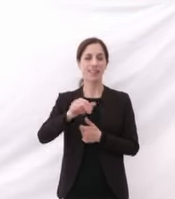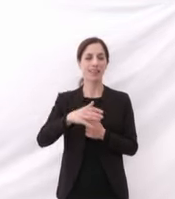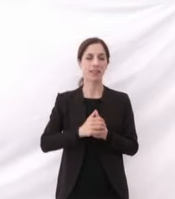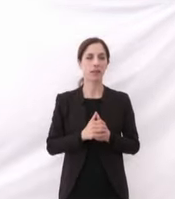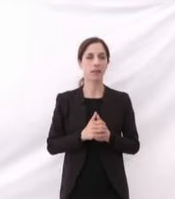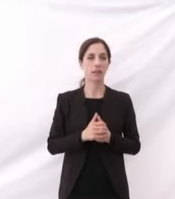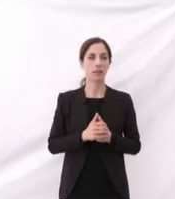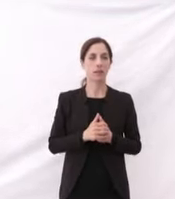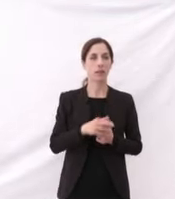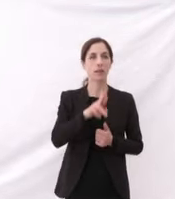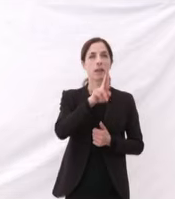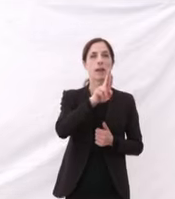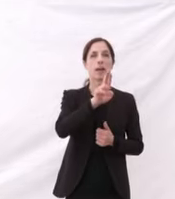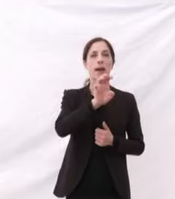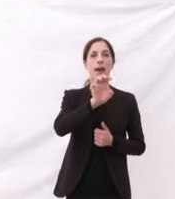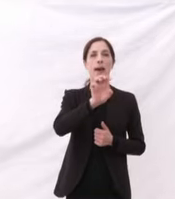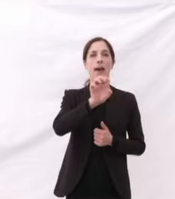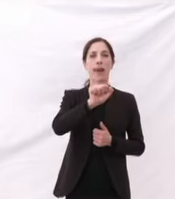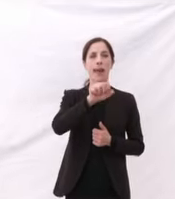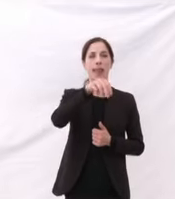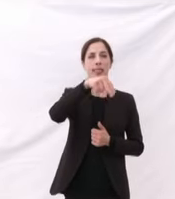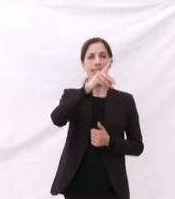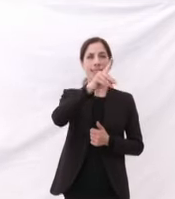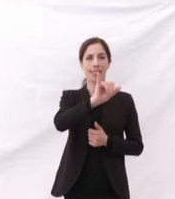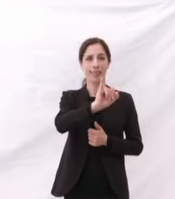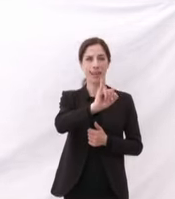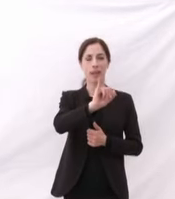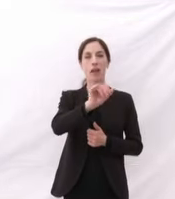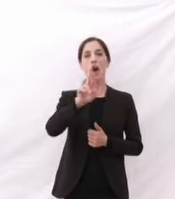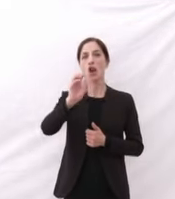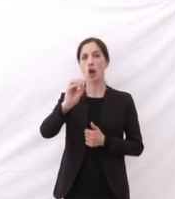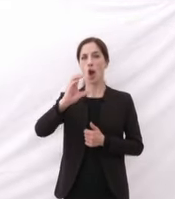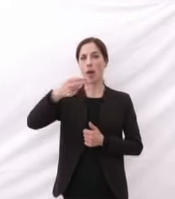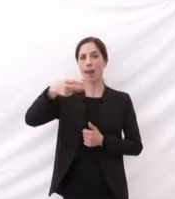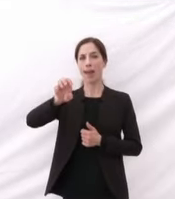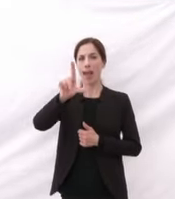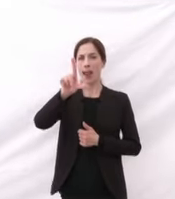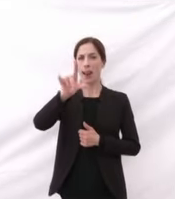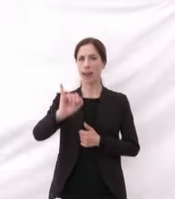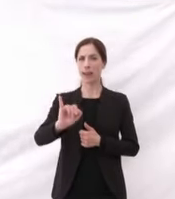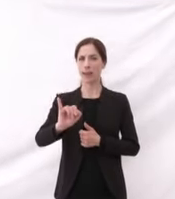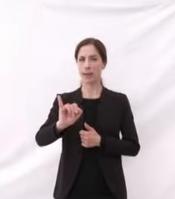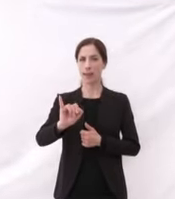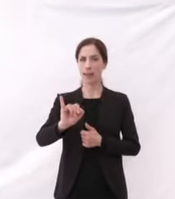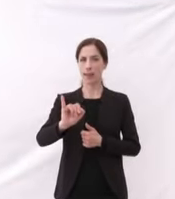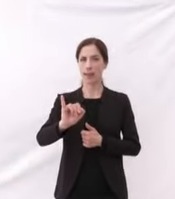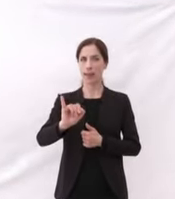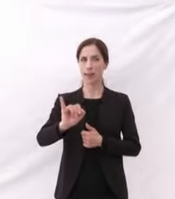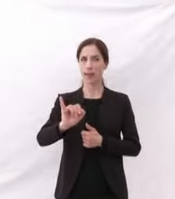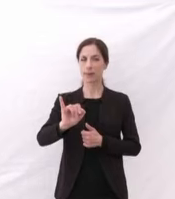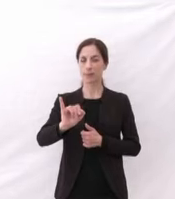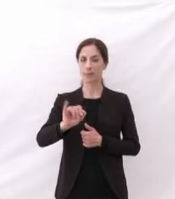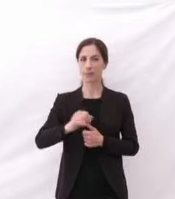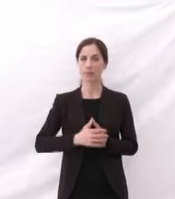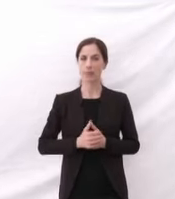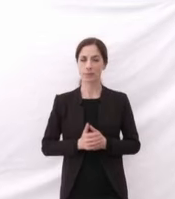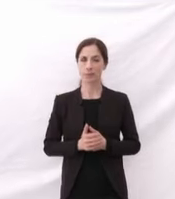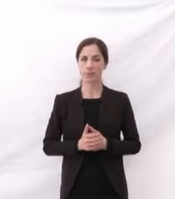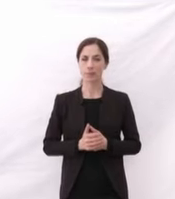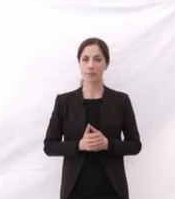per Randy Rocchelli,